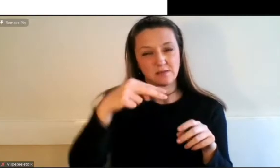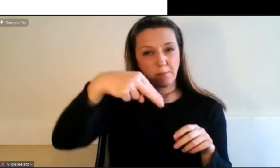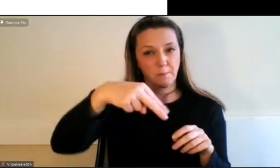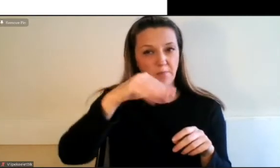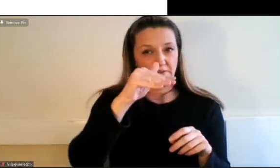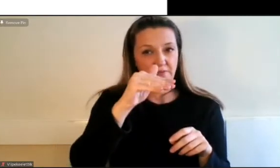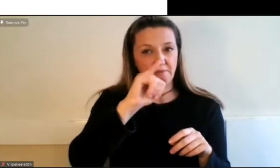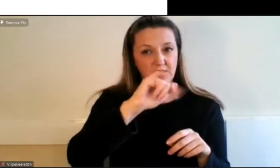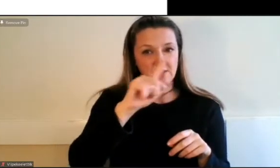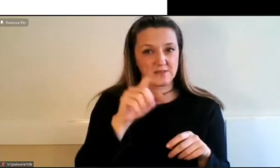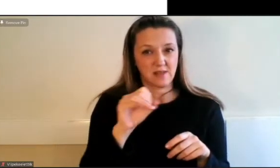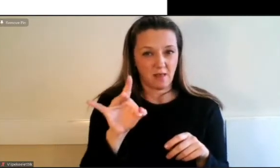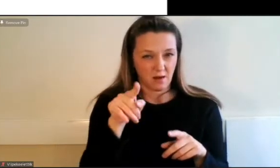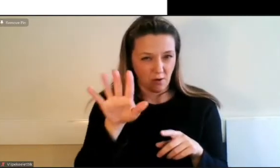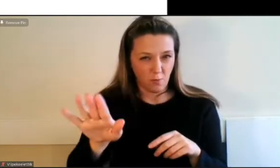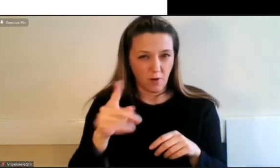kõrvaltoimeid vähem.